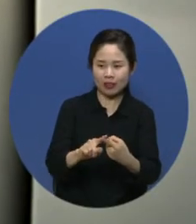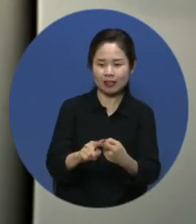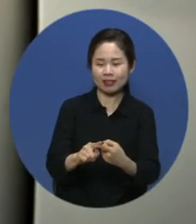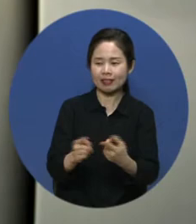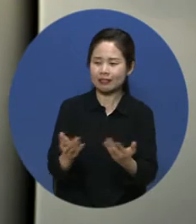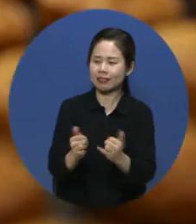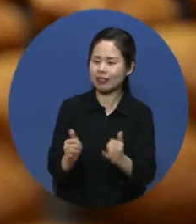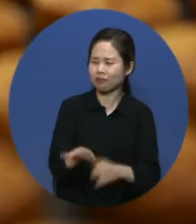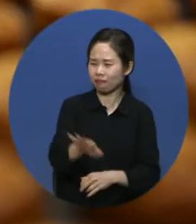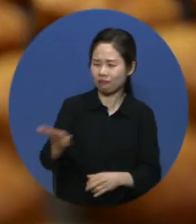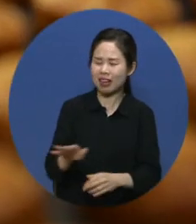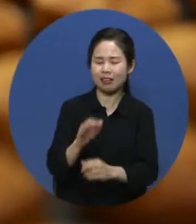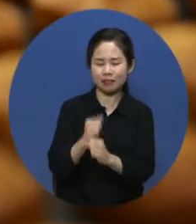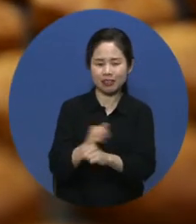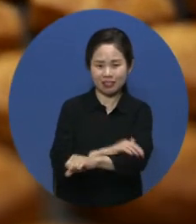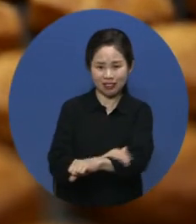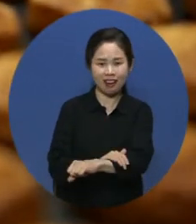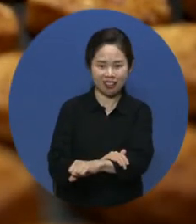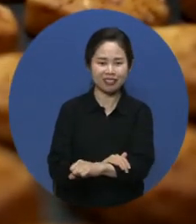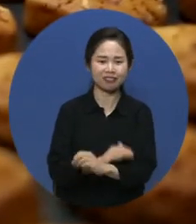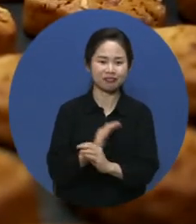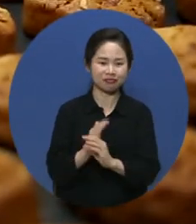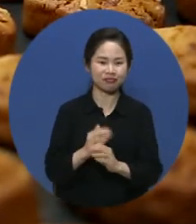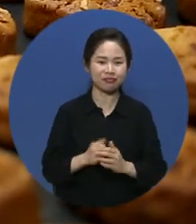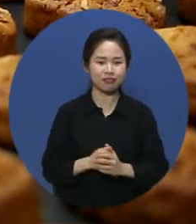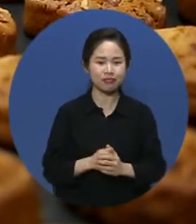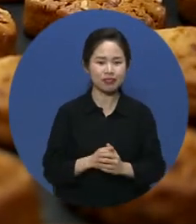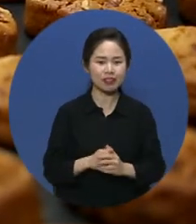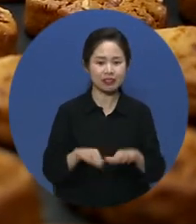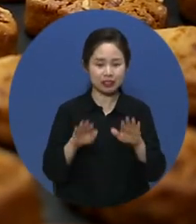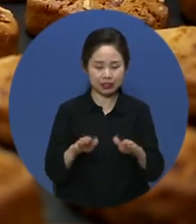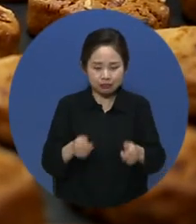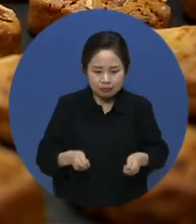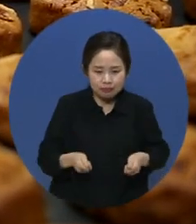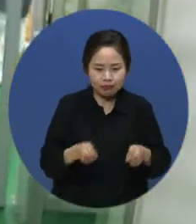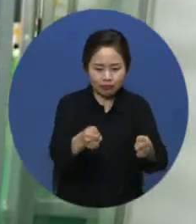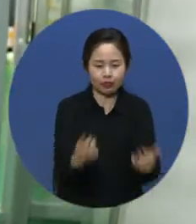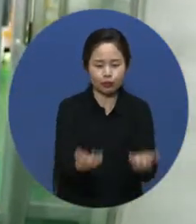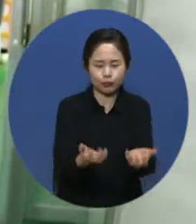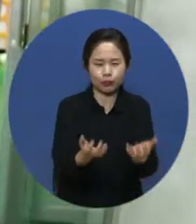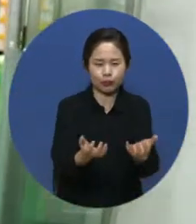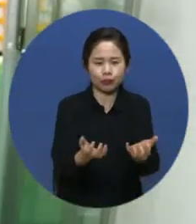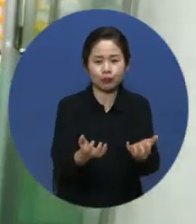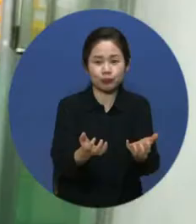오븐에서 뜨거운 열을 견딘 반죽이 이제 세상에 빛을 볼 시간.